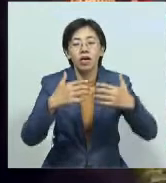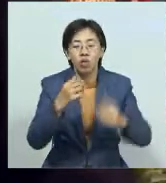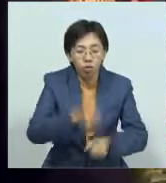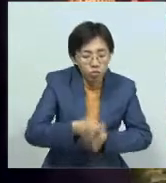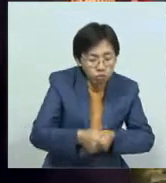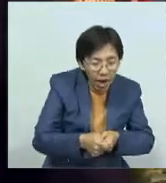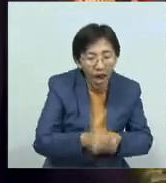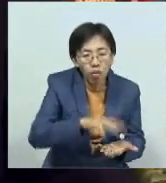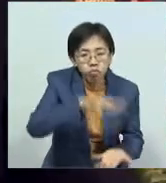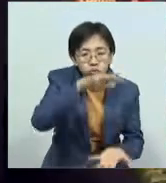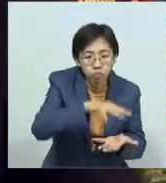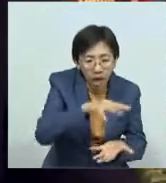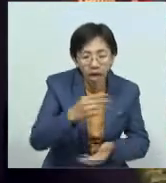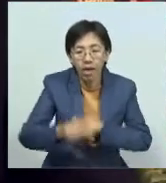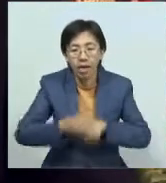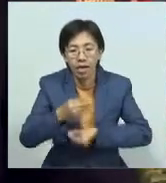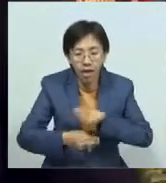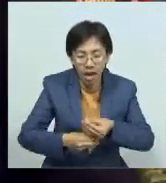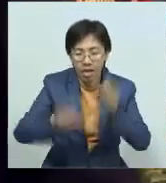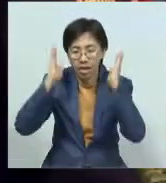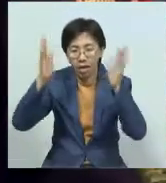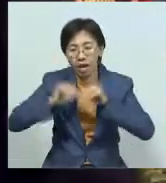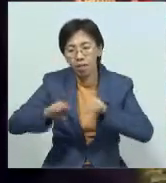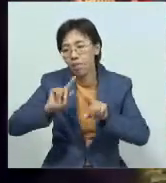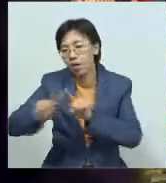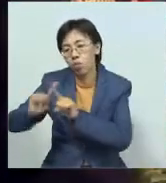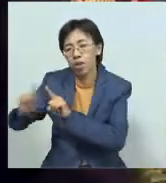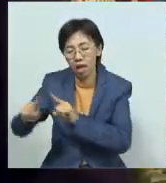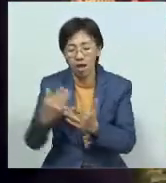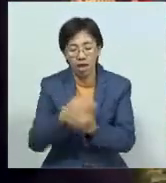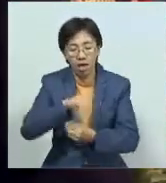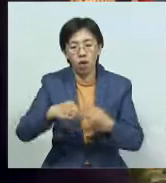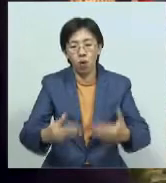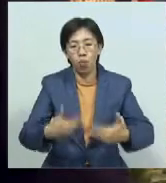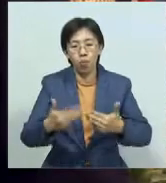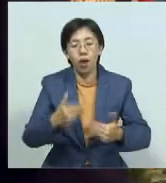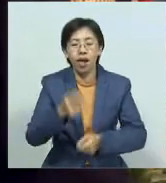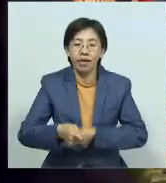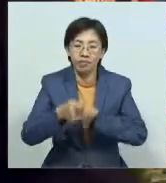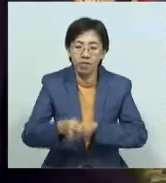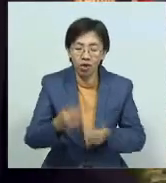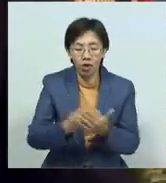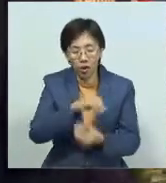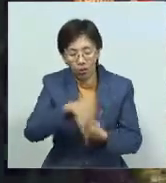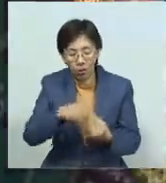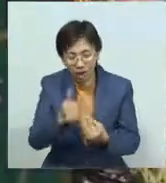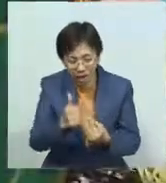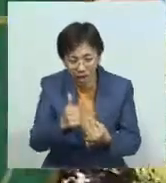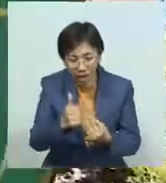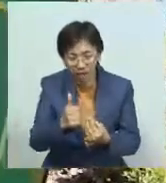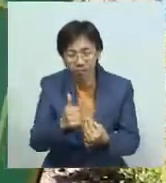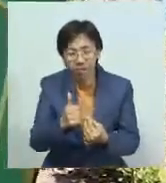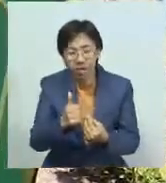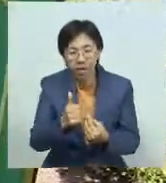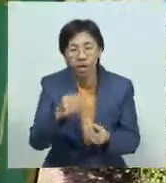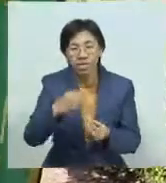ะครับในเรื่องของการตลาดการประชาสัมพันธ์อะไรต่างๆเนี่ยก็สร้างรายได้ให้กับพี่น้องเกษตรกรสร้างชื่อเสียงให้กับ